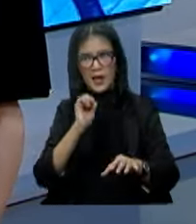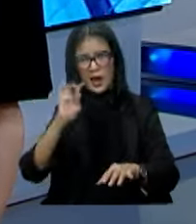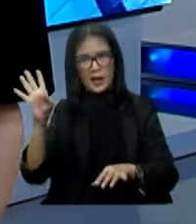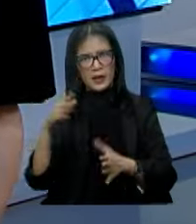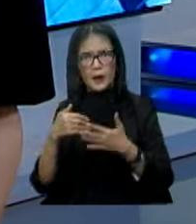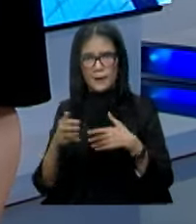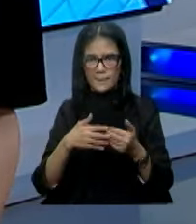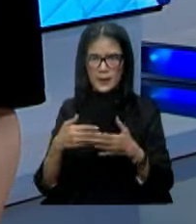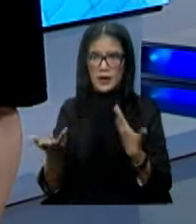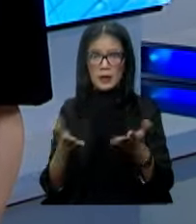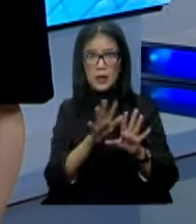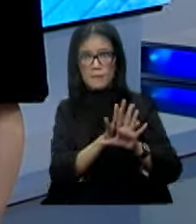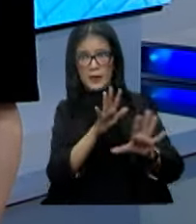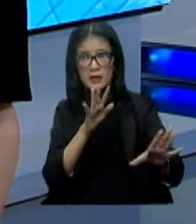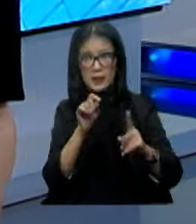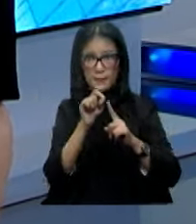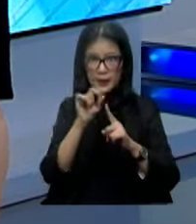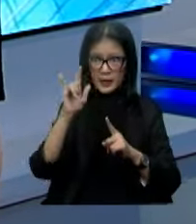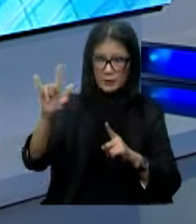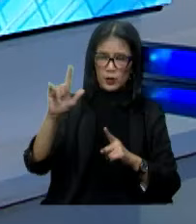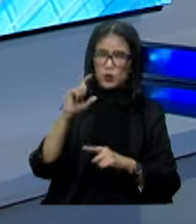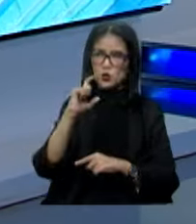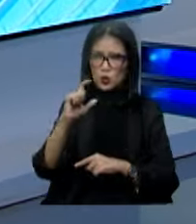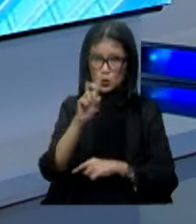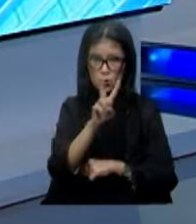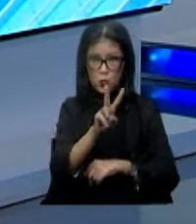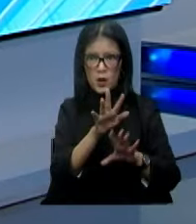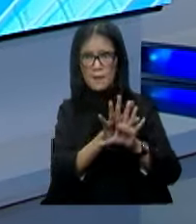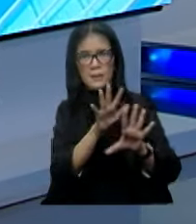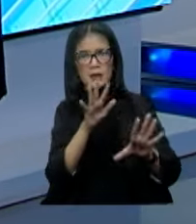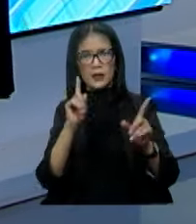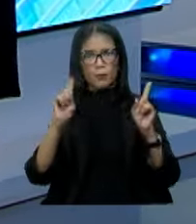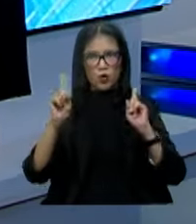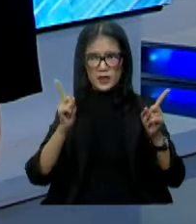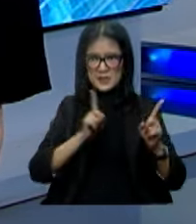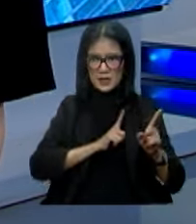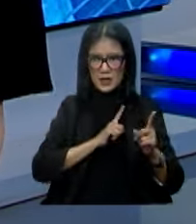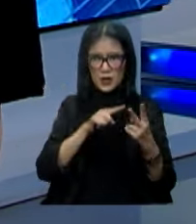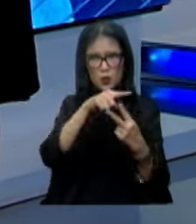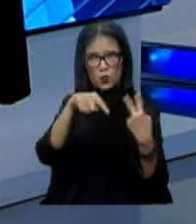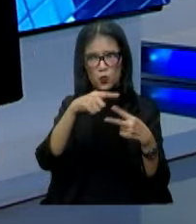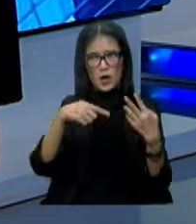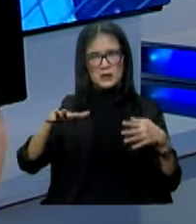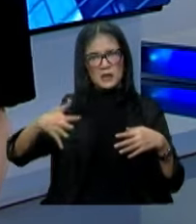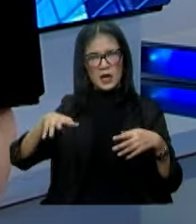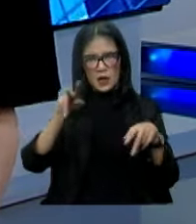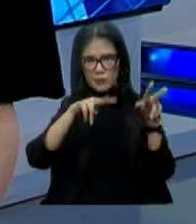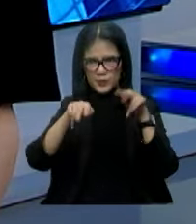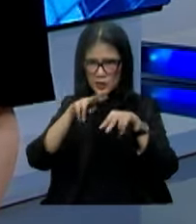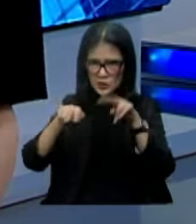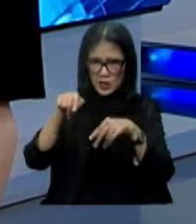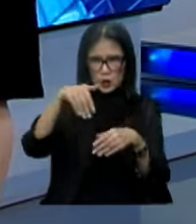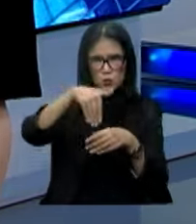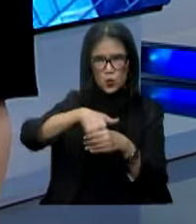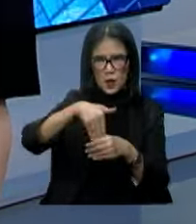juga memilih mengusung dua kader parpolnya sendiri meski nama keduanya ini tak pernah muncul di survei perolehan suara.